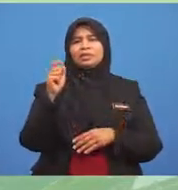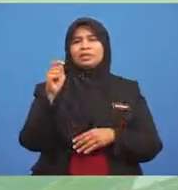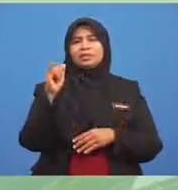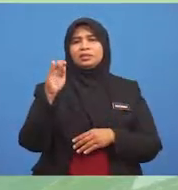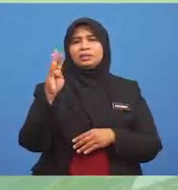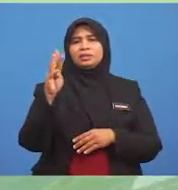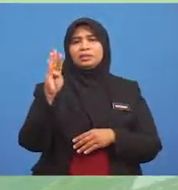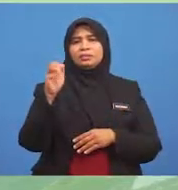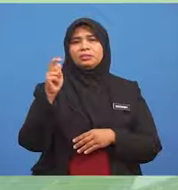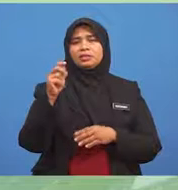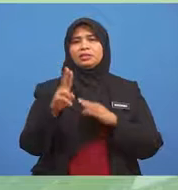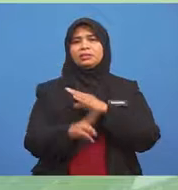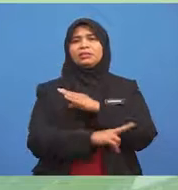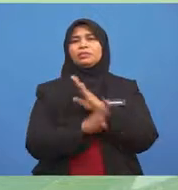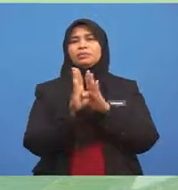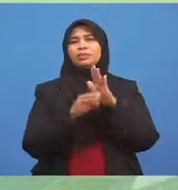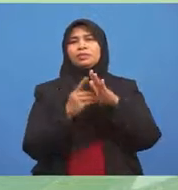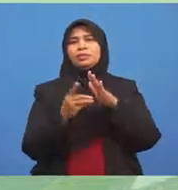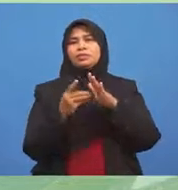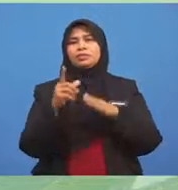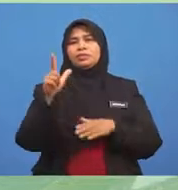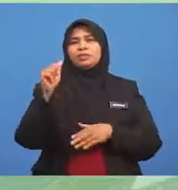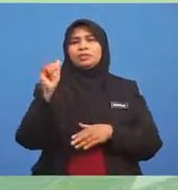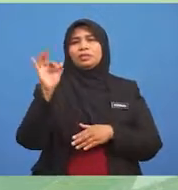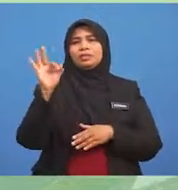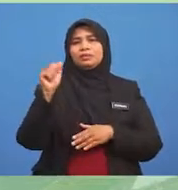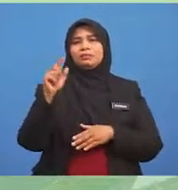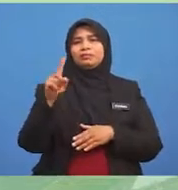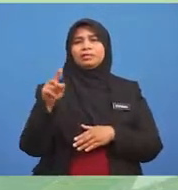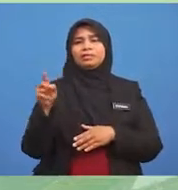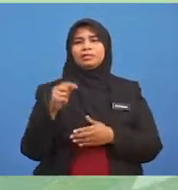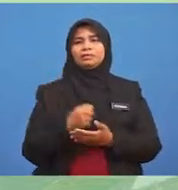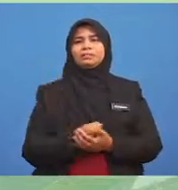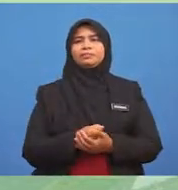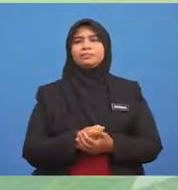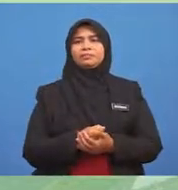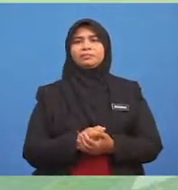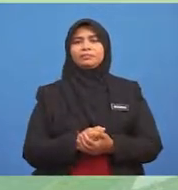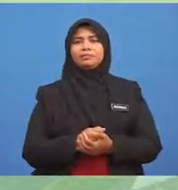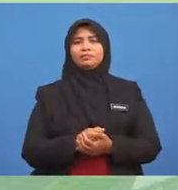hukum berdasarkan lafaz falyatrah dan waliyabni.